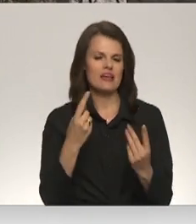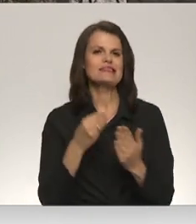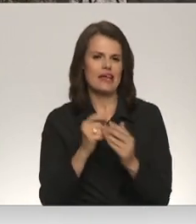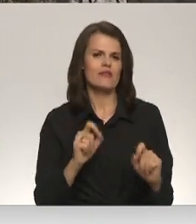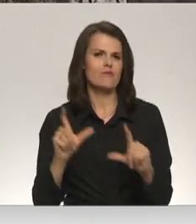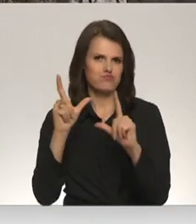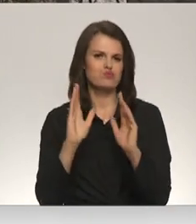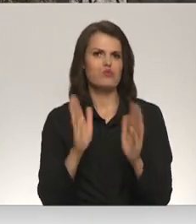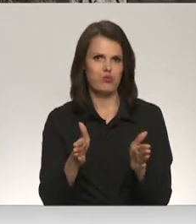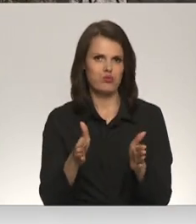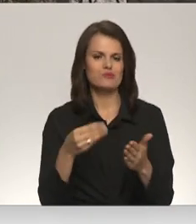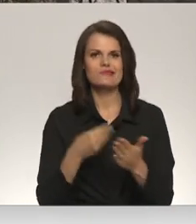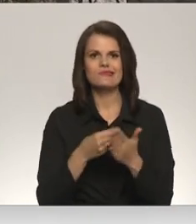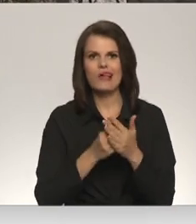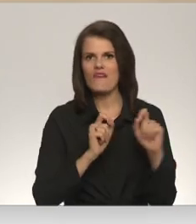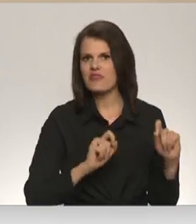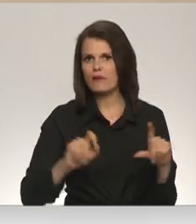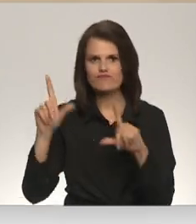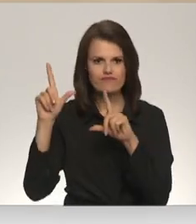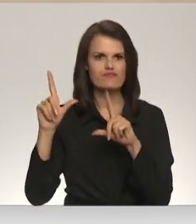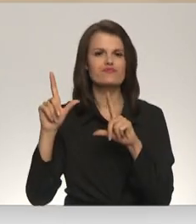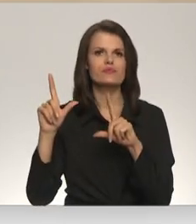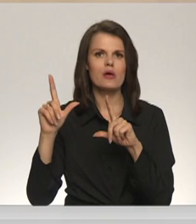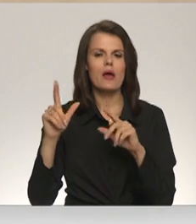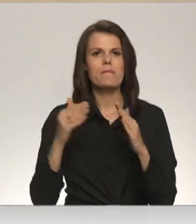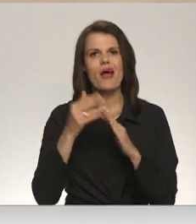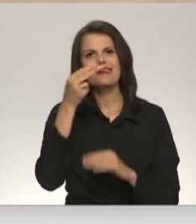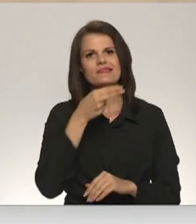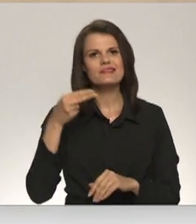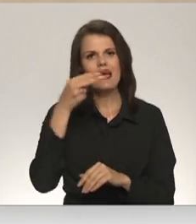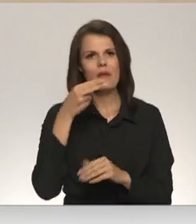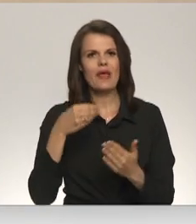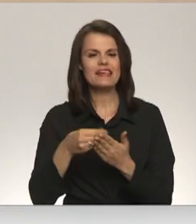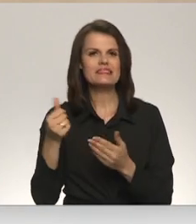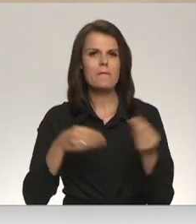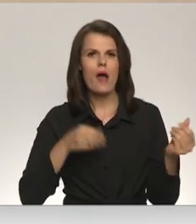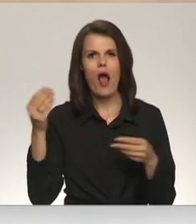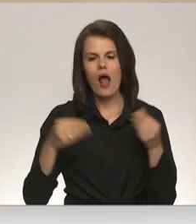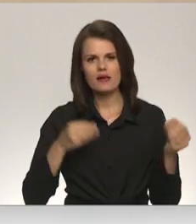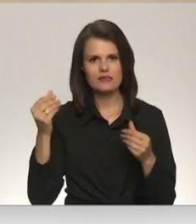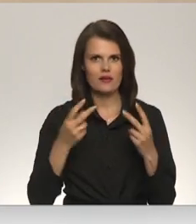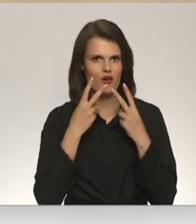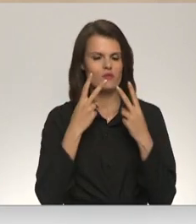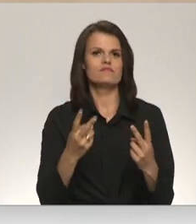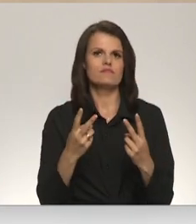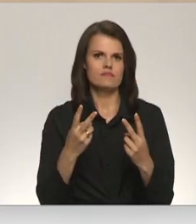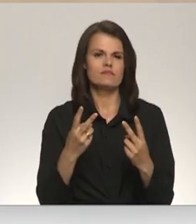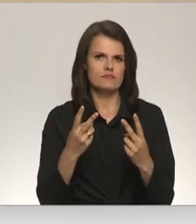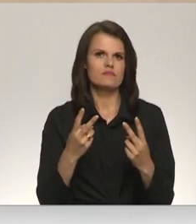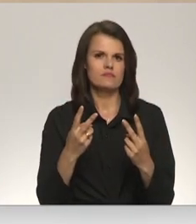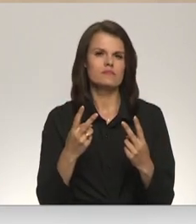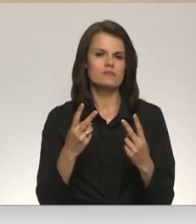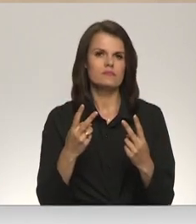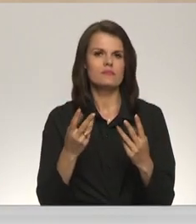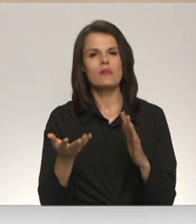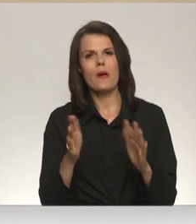augs. Cenu kāpums, kas mājsaimniecībām izmaksas ziņā ir vērojams, varētu